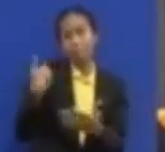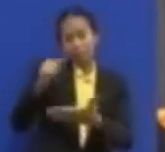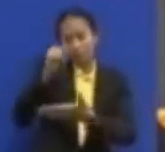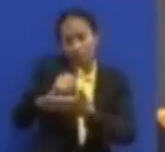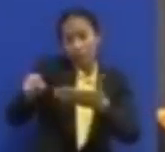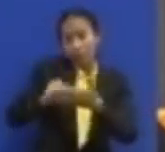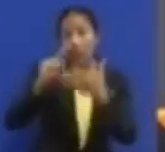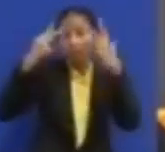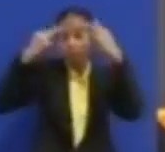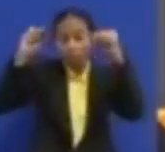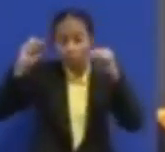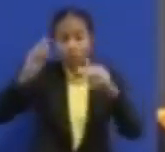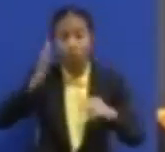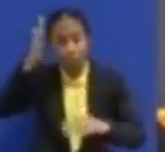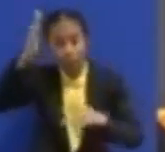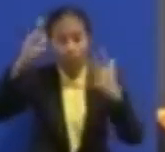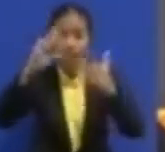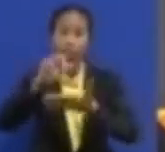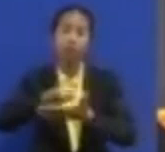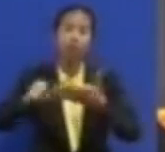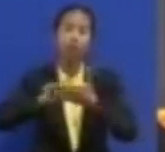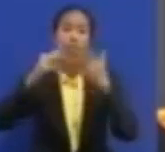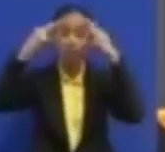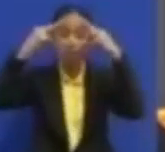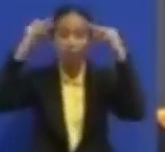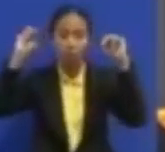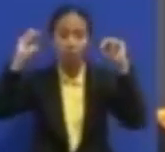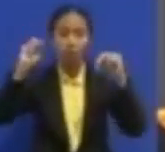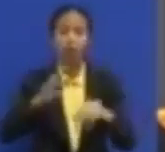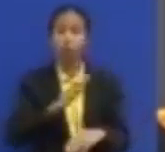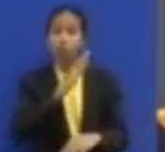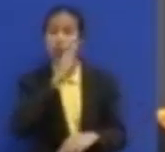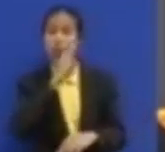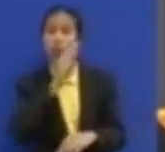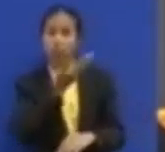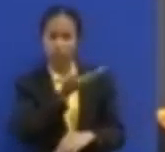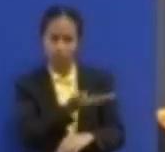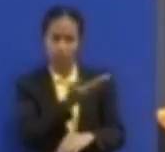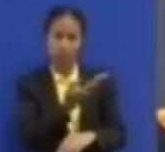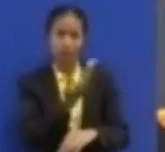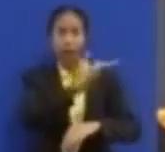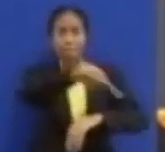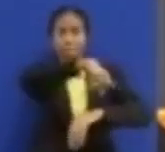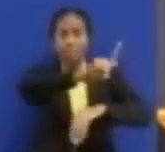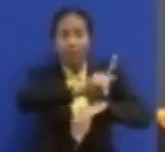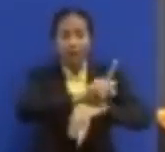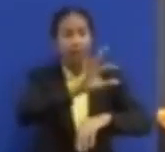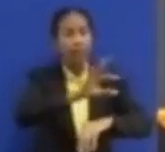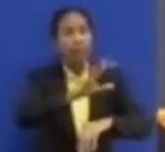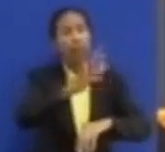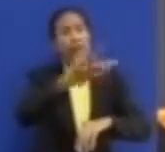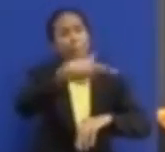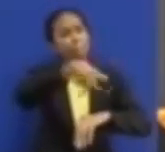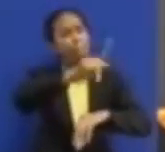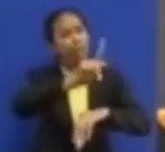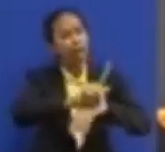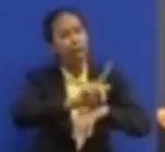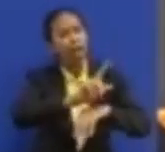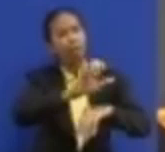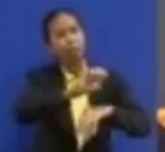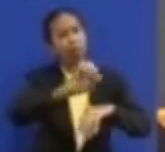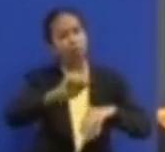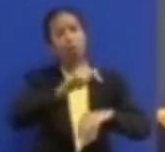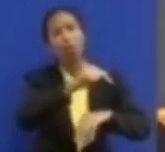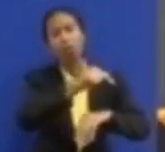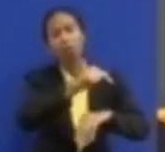นตรีท่านประธานครับประมุขฝ่ายนิติบัญญัติก็คือประธานสภาผู้แทนราษฎรนะครับไม่ใช่ประธานวุฒิสภา ท่านครับ